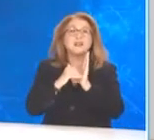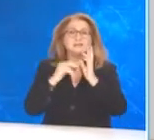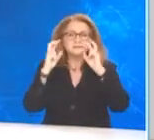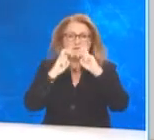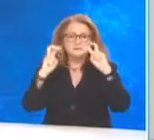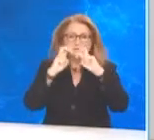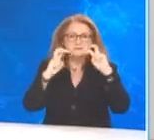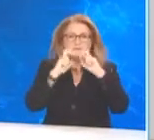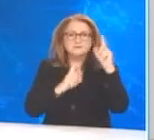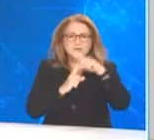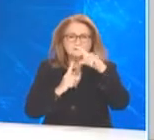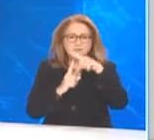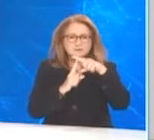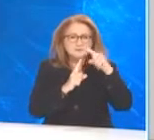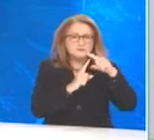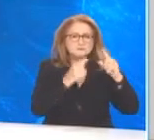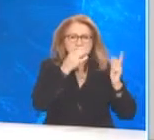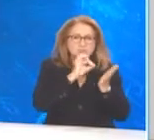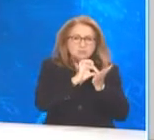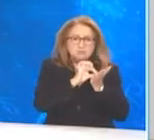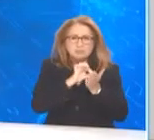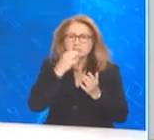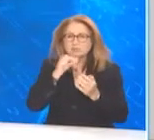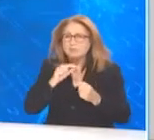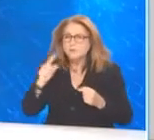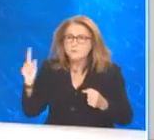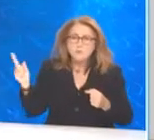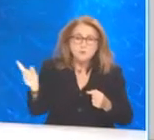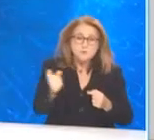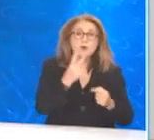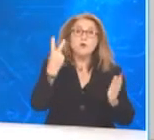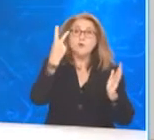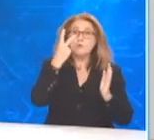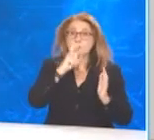266.116 έλεγχοι σε σύνολο